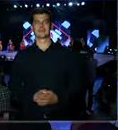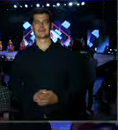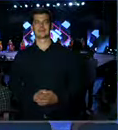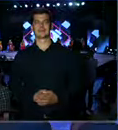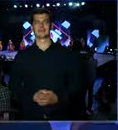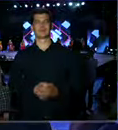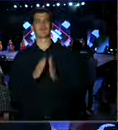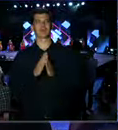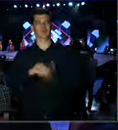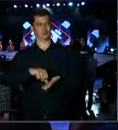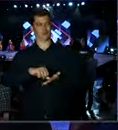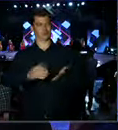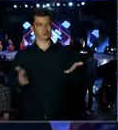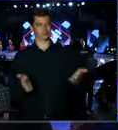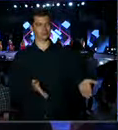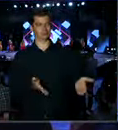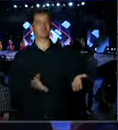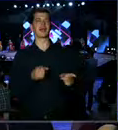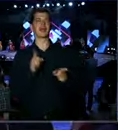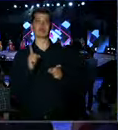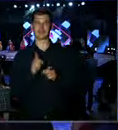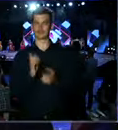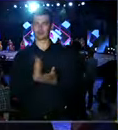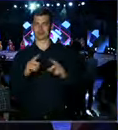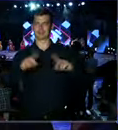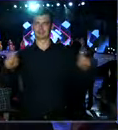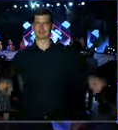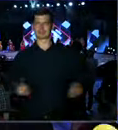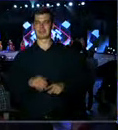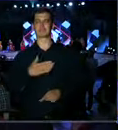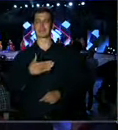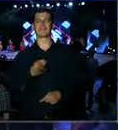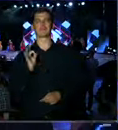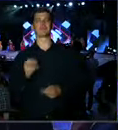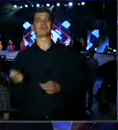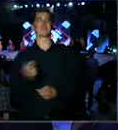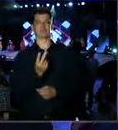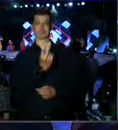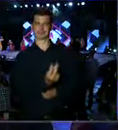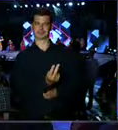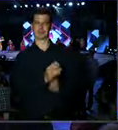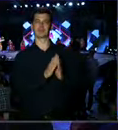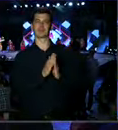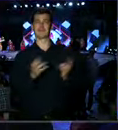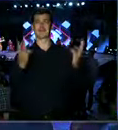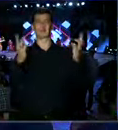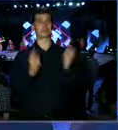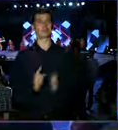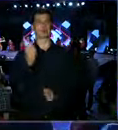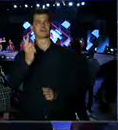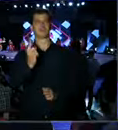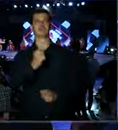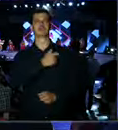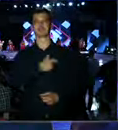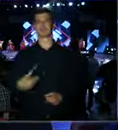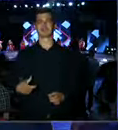Prosimy na środek, prosimy również, tak jest, już jest voucher. Zapraszamy panie na środeczek, tak? To jest bardzo ważny moment, to jest pierwszy tytuł, który